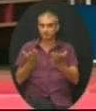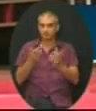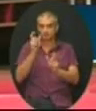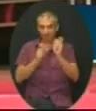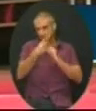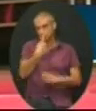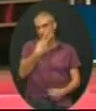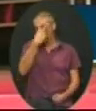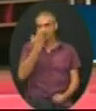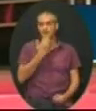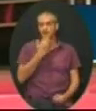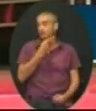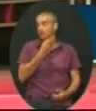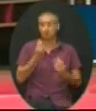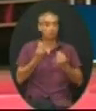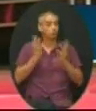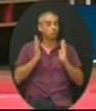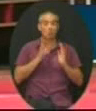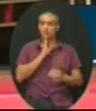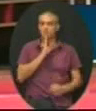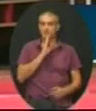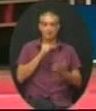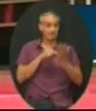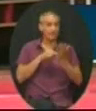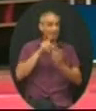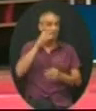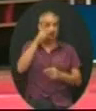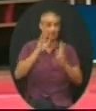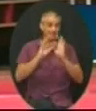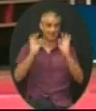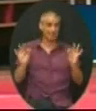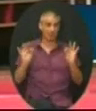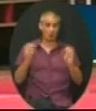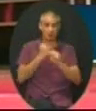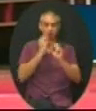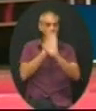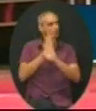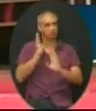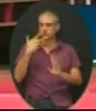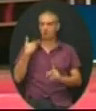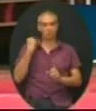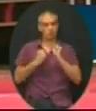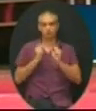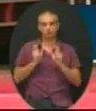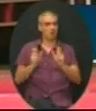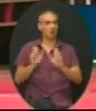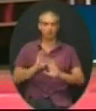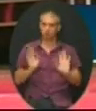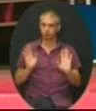ערביי ישראל, זה דבר שהוא מאוד מאוד בעייתי. כלומר שהם יתחילו עם מעשה טרור, יהיה לנו מאוד מאוד קשה לעצור את זה.